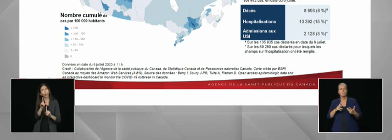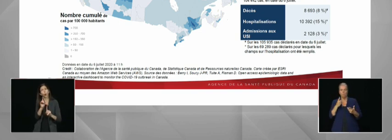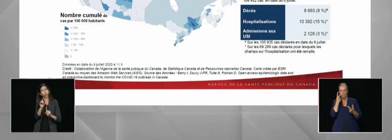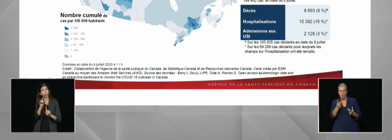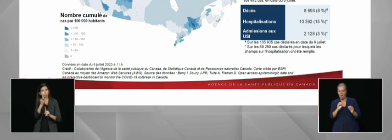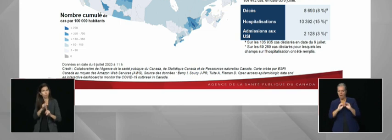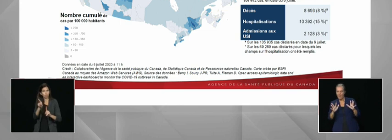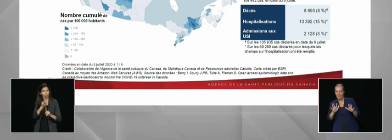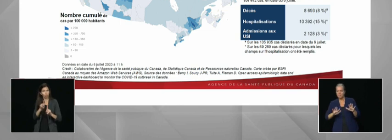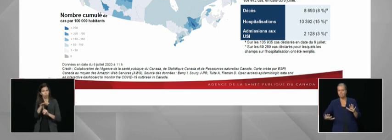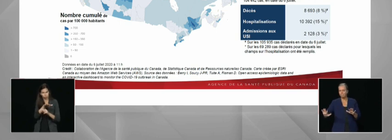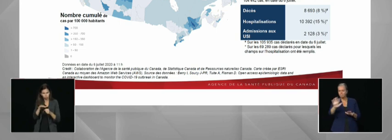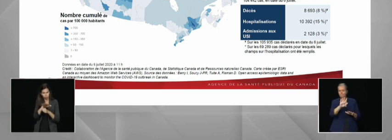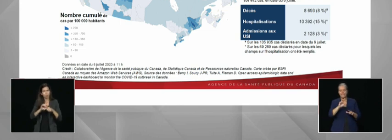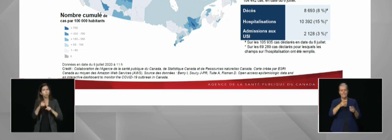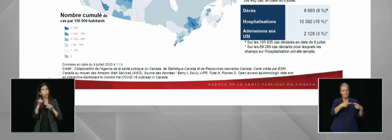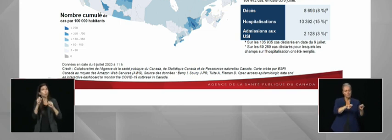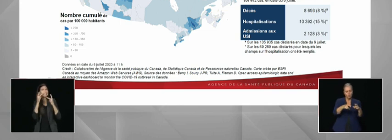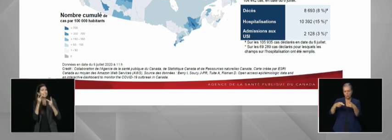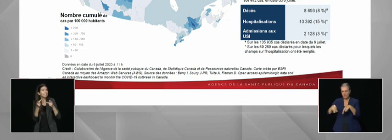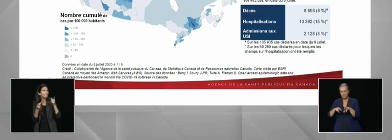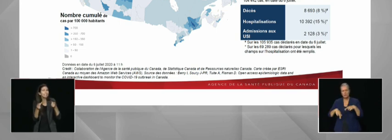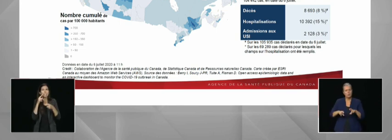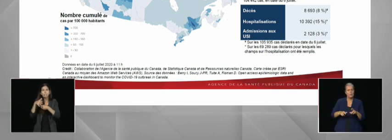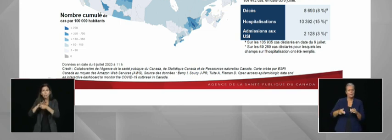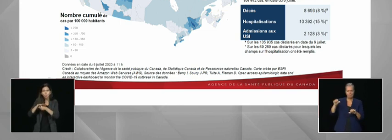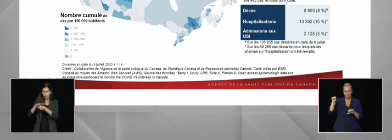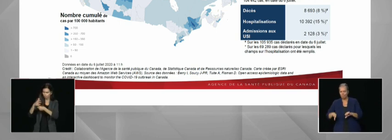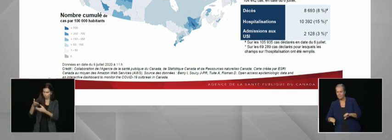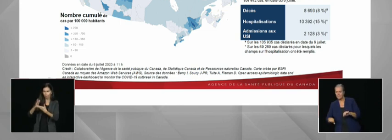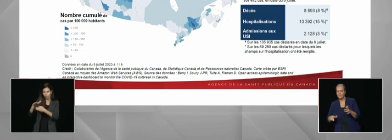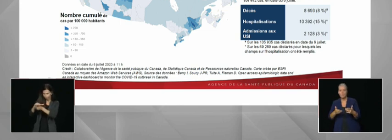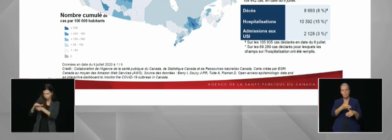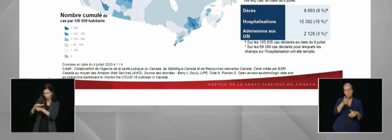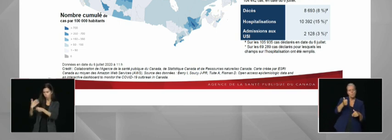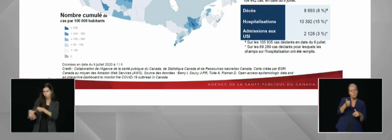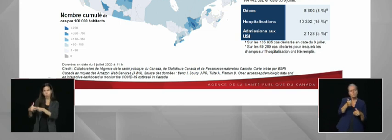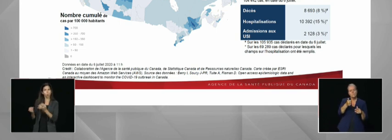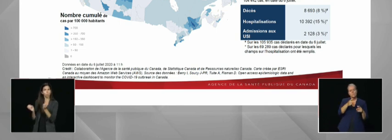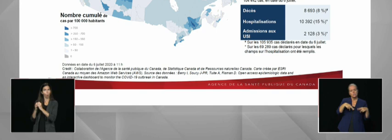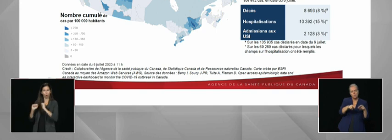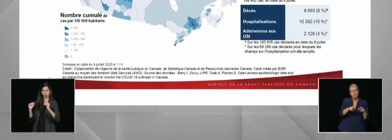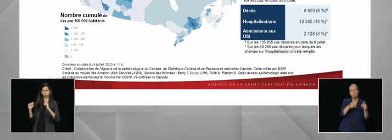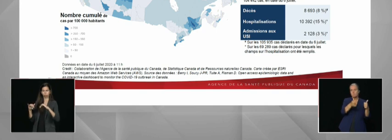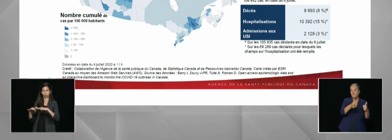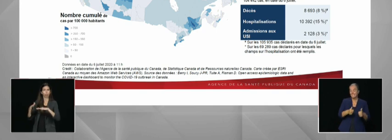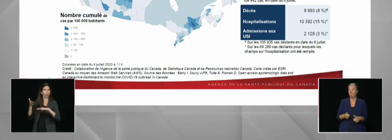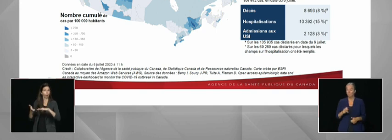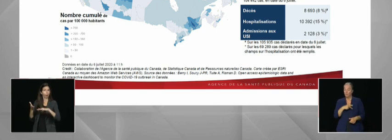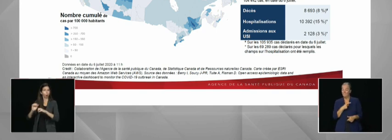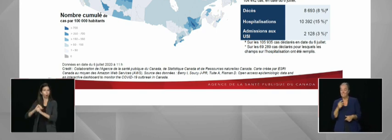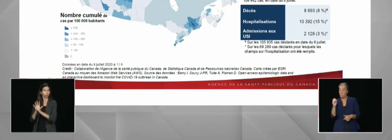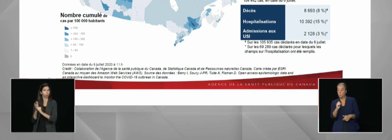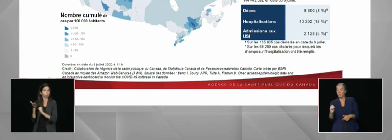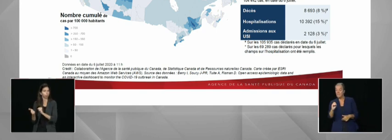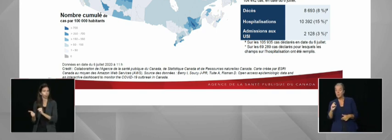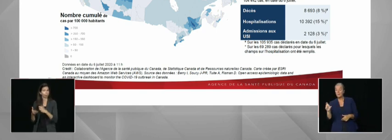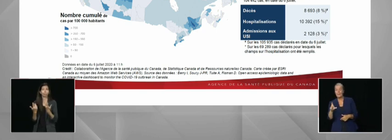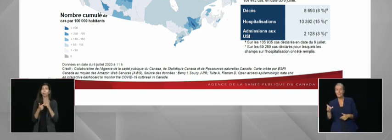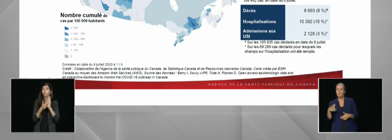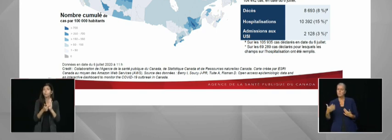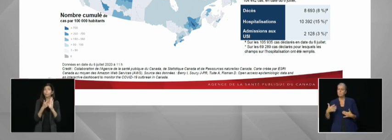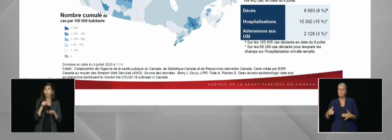Certaines régions du Québec et de l'Ontario, notamment, ont été particulièrement affectées. Compte tenu de leur grande